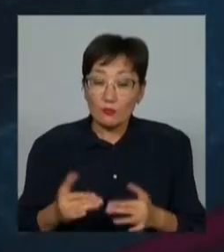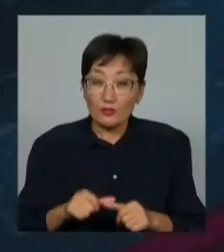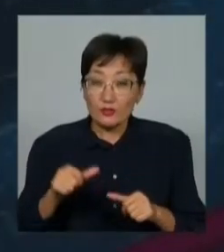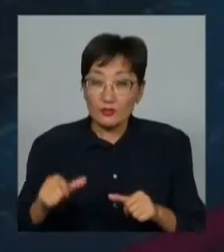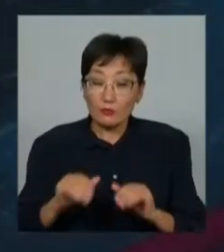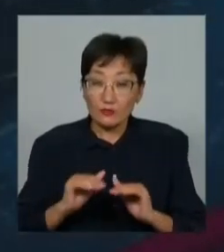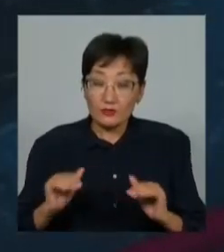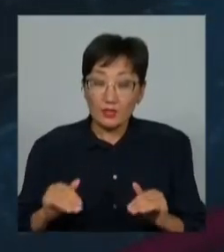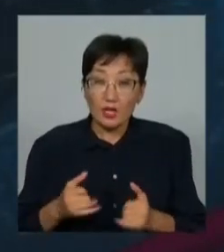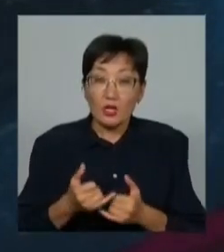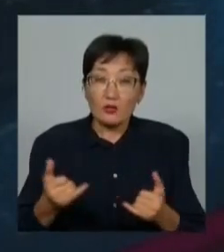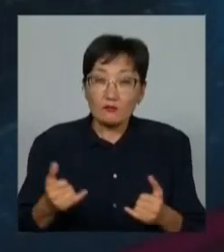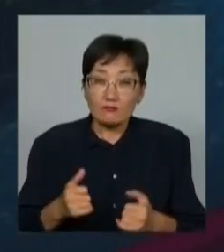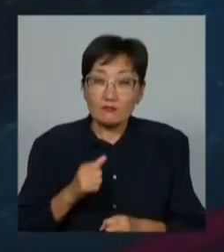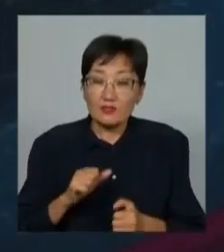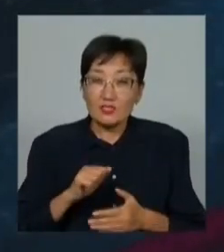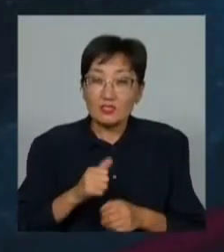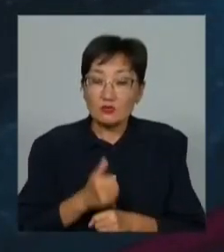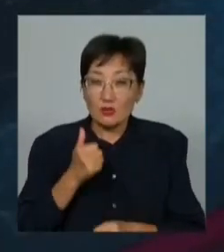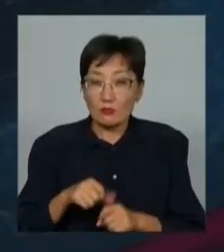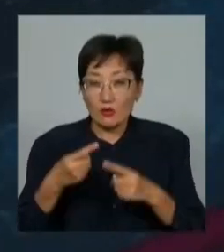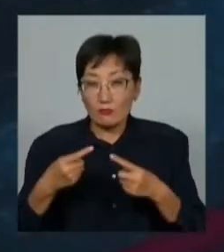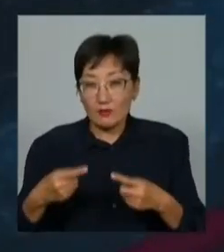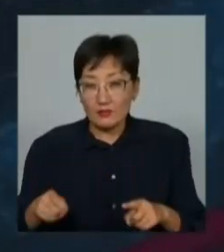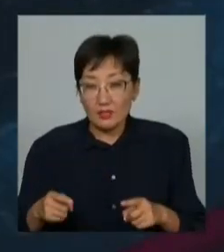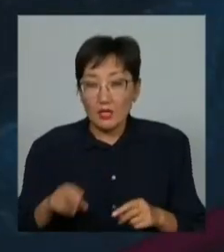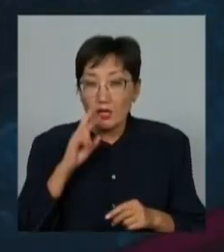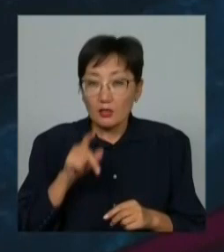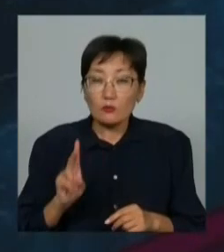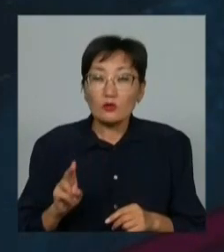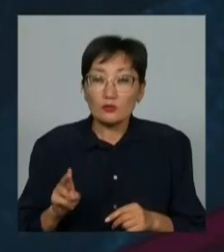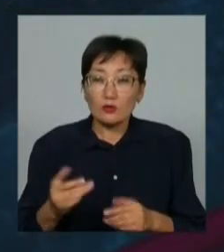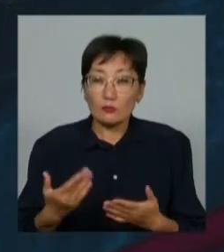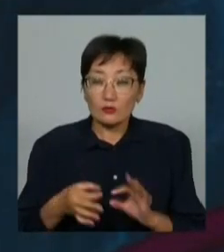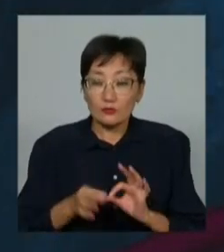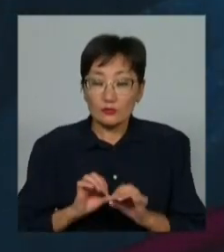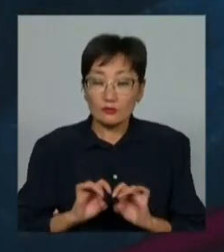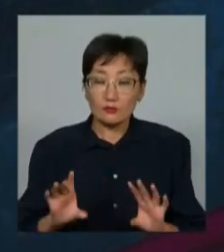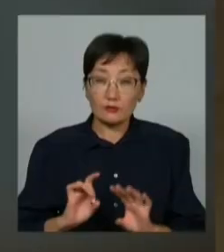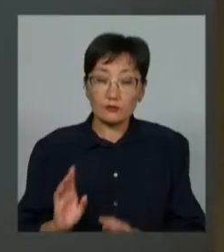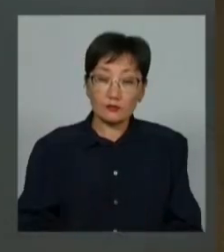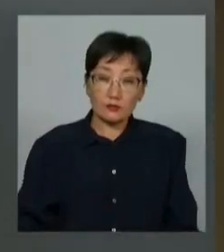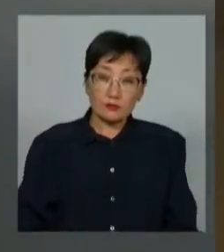ерекше жеткіншектерге жасалған қатыгездік пе, әлде басқа ма? Қателік кімнен? Толығырақ тілші тарқатады.